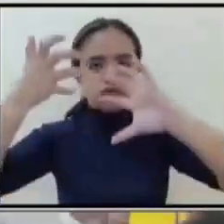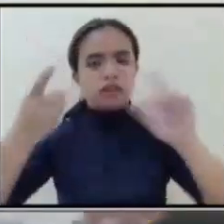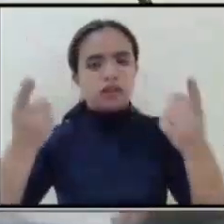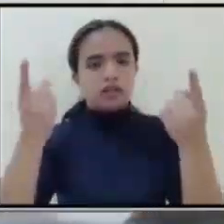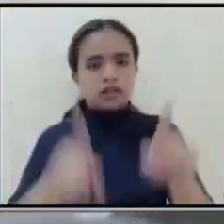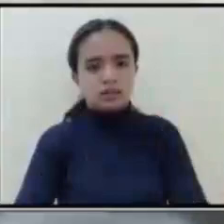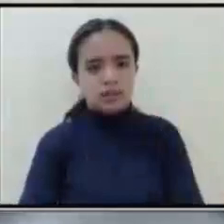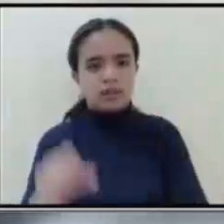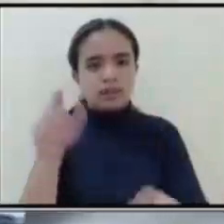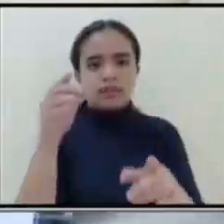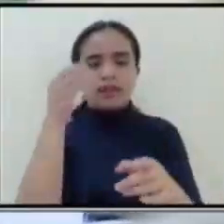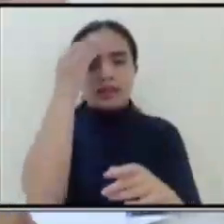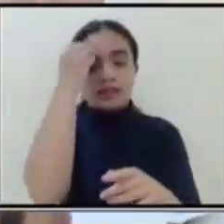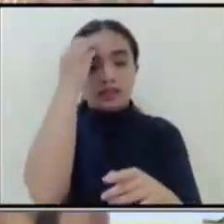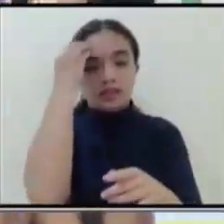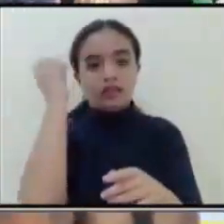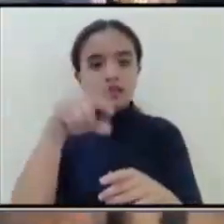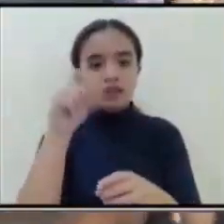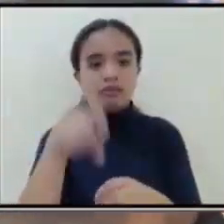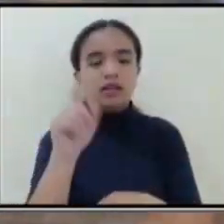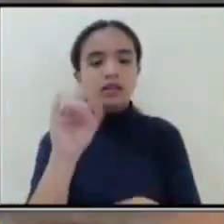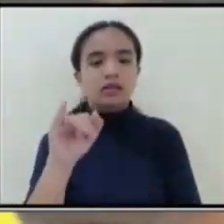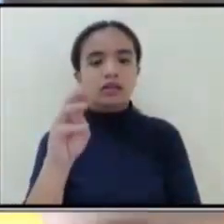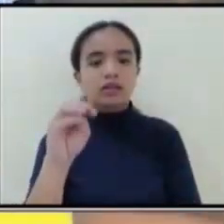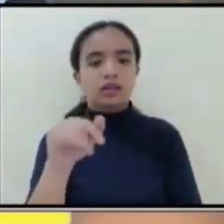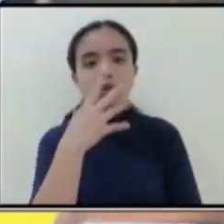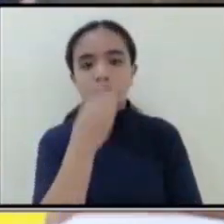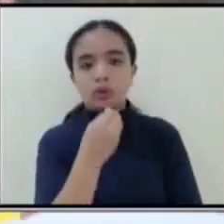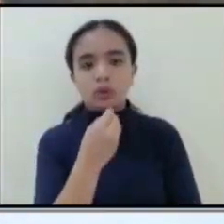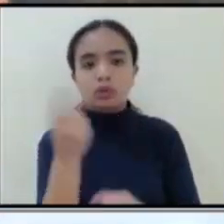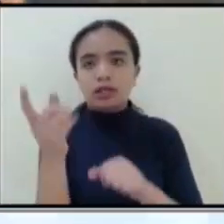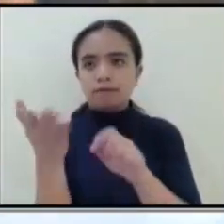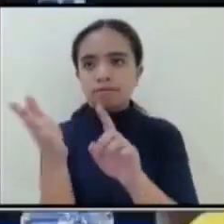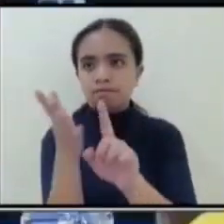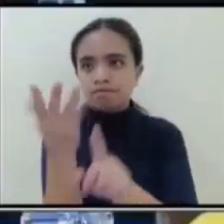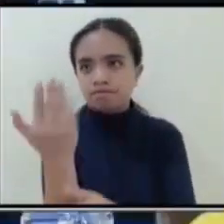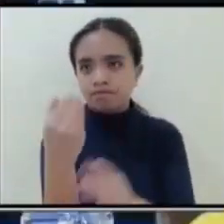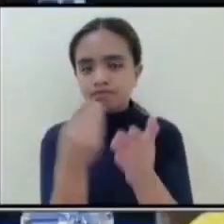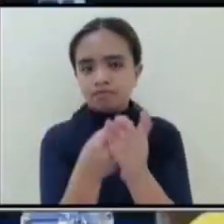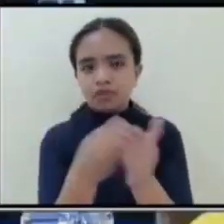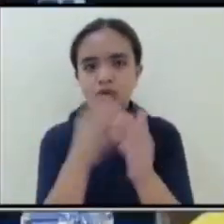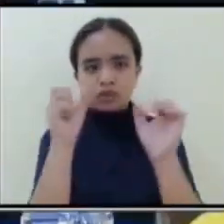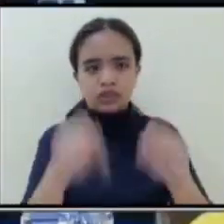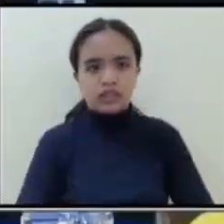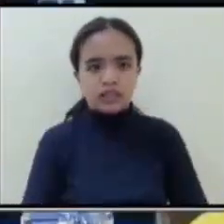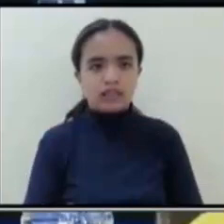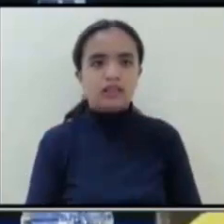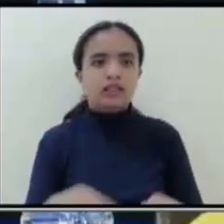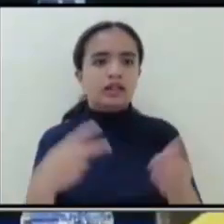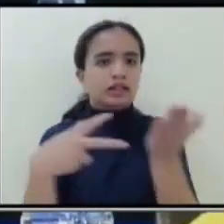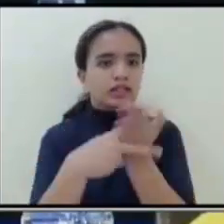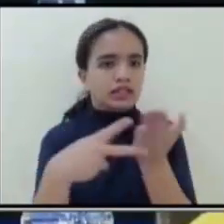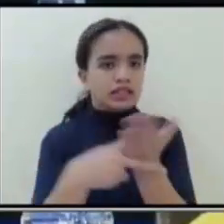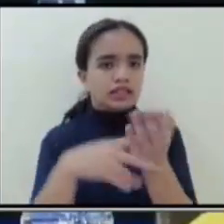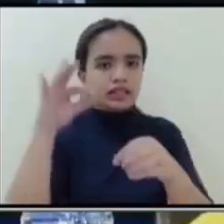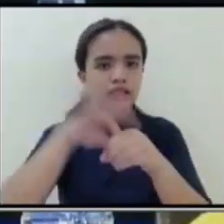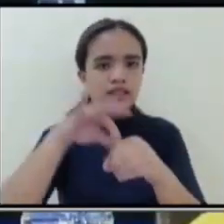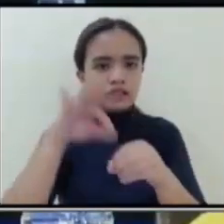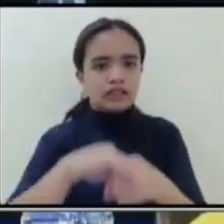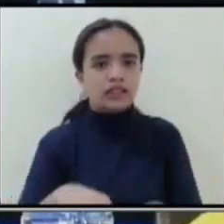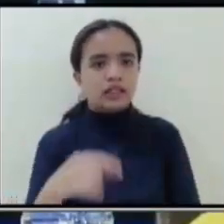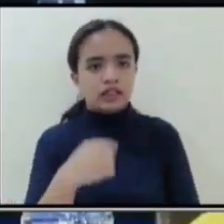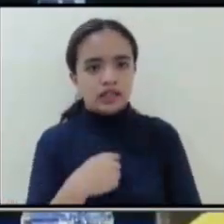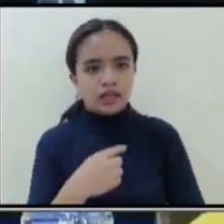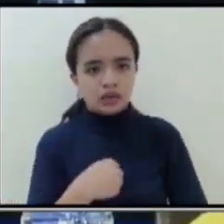dapat isnabin agad ng Miro ang sinumang manunuhol para makapandaya sa eleksyon. So sabi ko sa kanila, ayaw ko pare-pares tayong makukulong